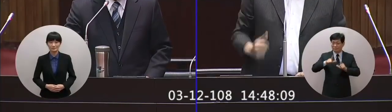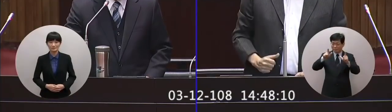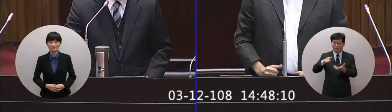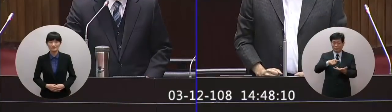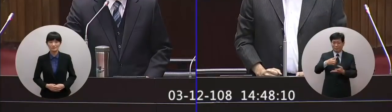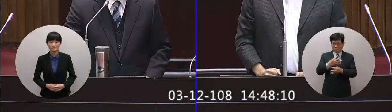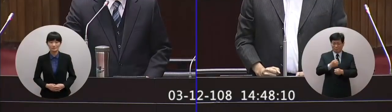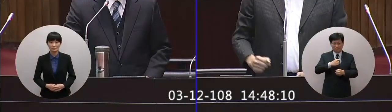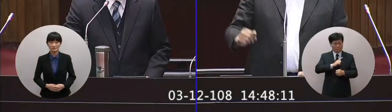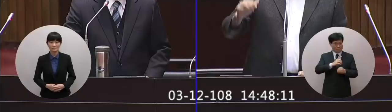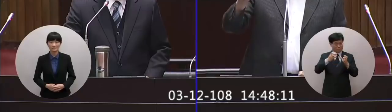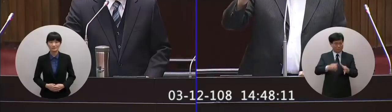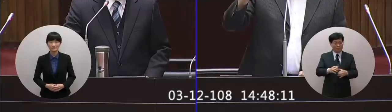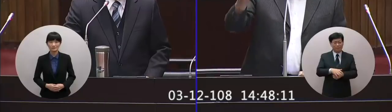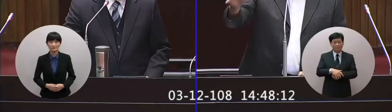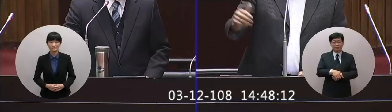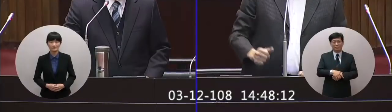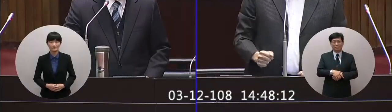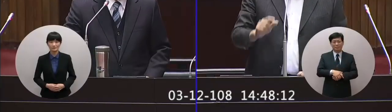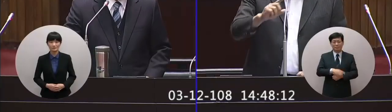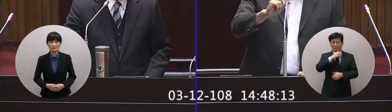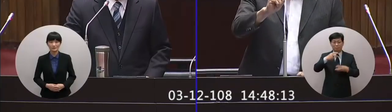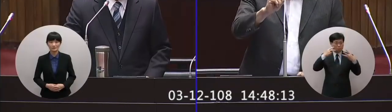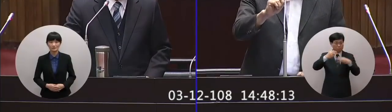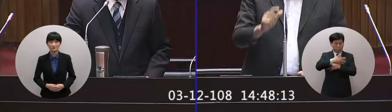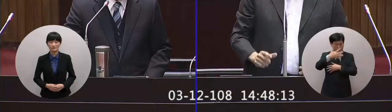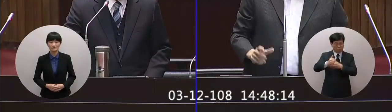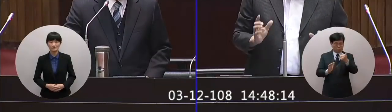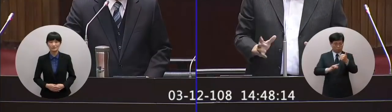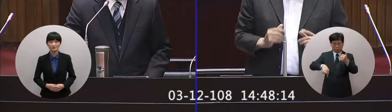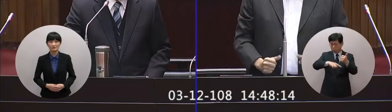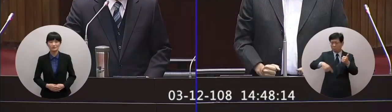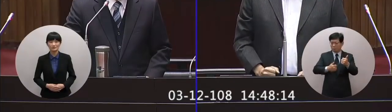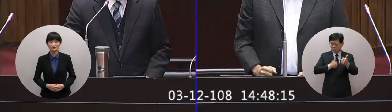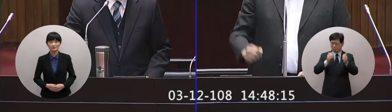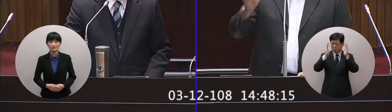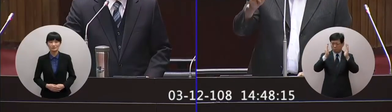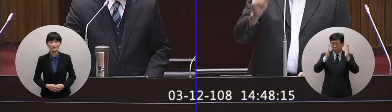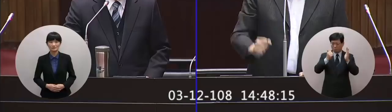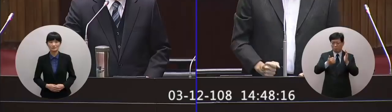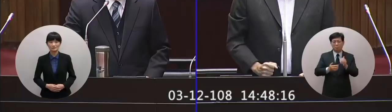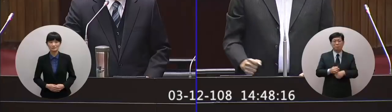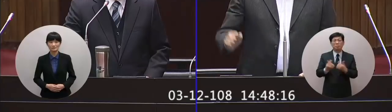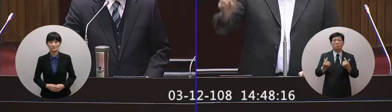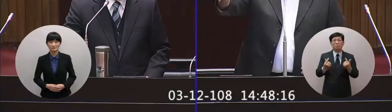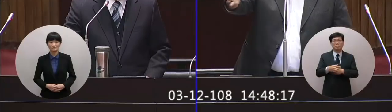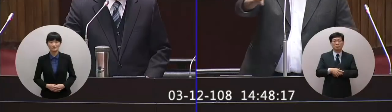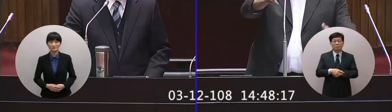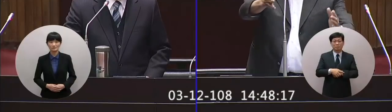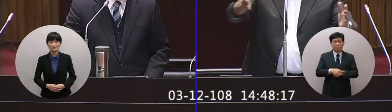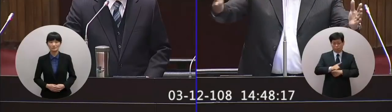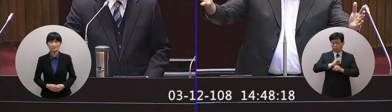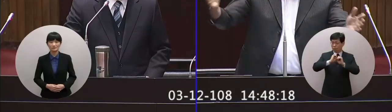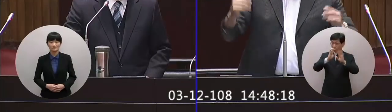东的灯会在举办的时候，我们潘县长跟县府团队真的非常的用心，包含着他